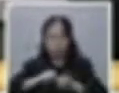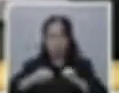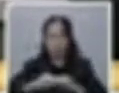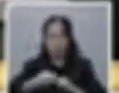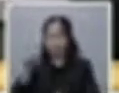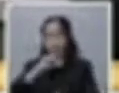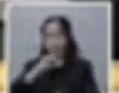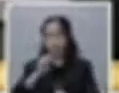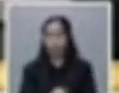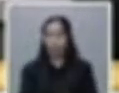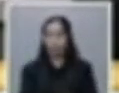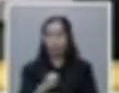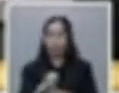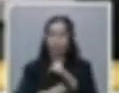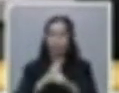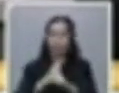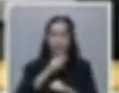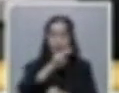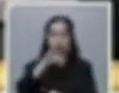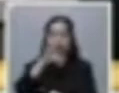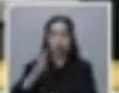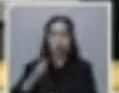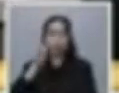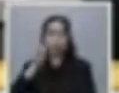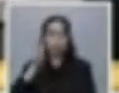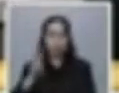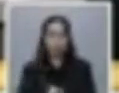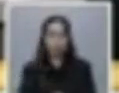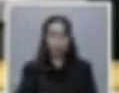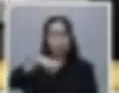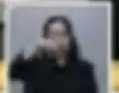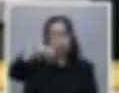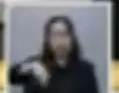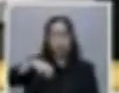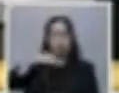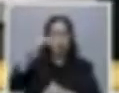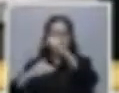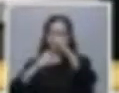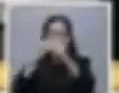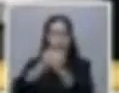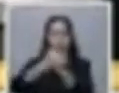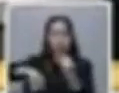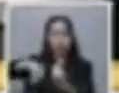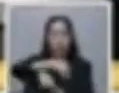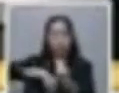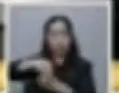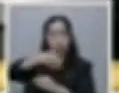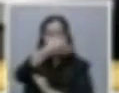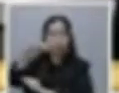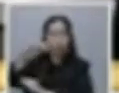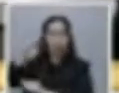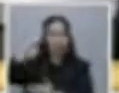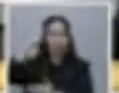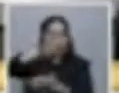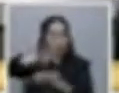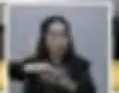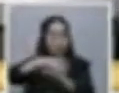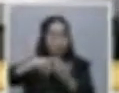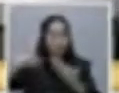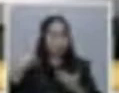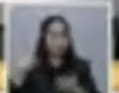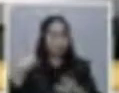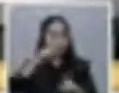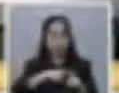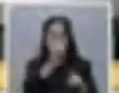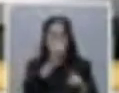ปี62สำนักงานพัฒนาเศรษฐกิจสังคมแห่งชาติคาดการณ์เลยครับในเดือนพฤศจิกายนเนี่